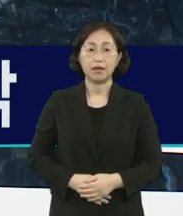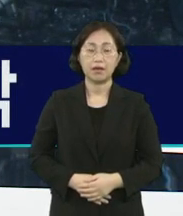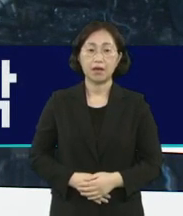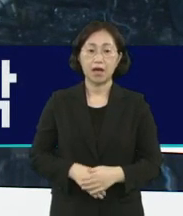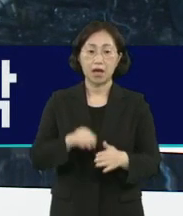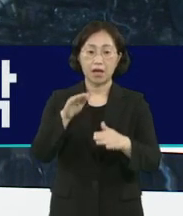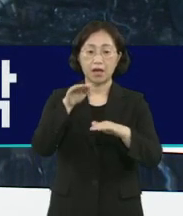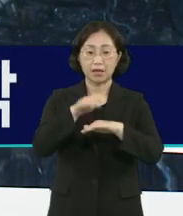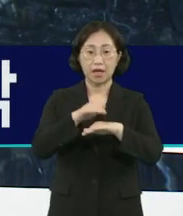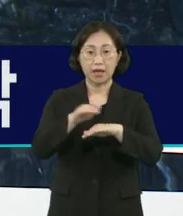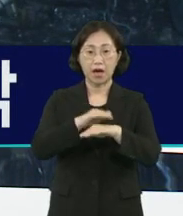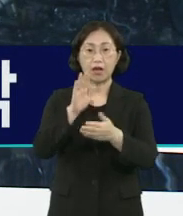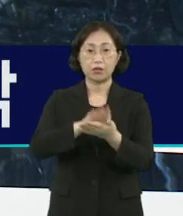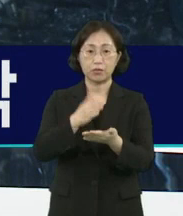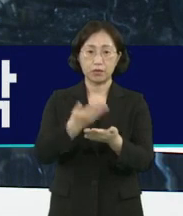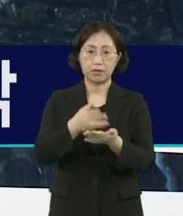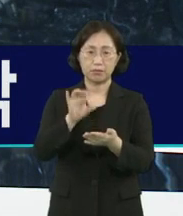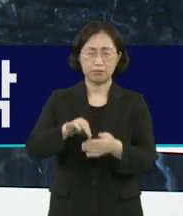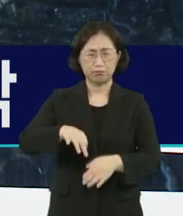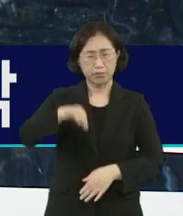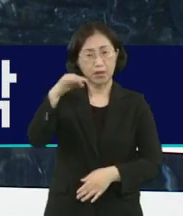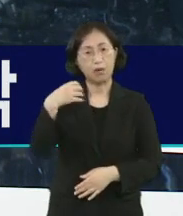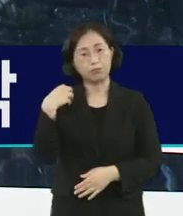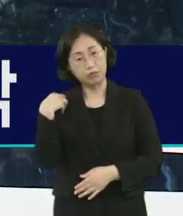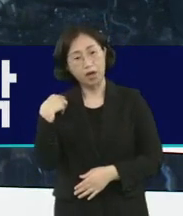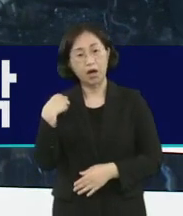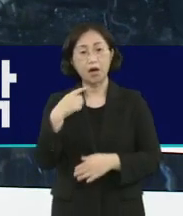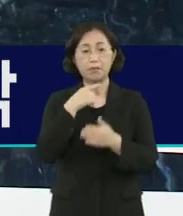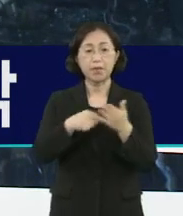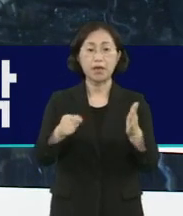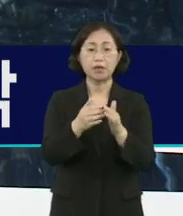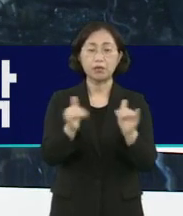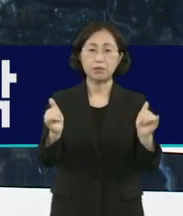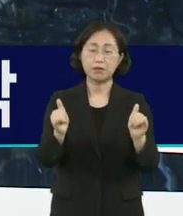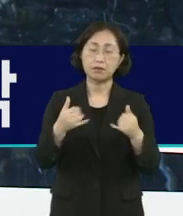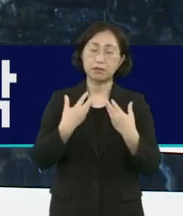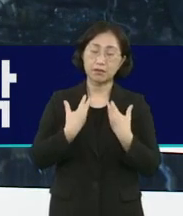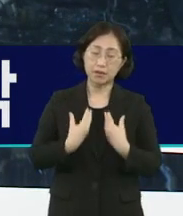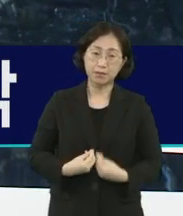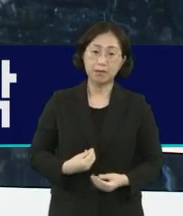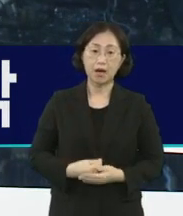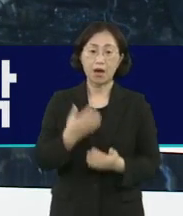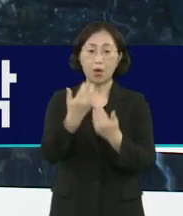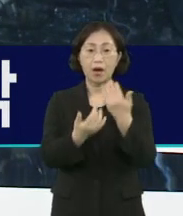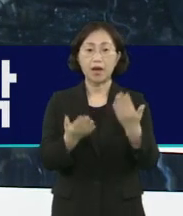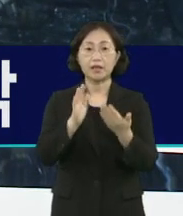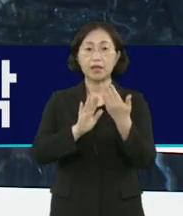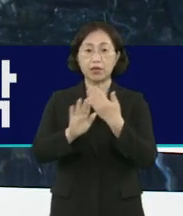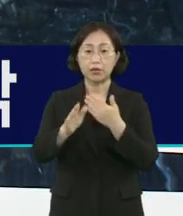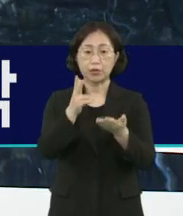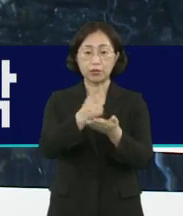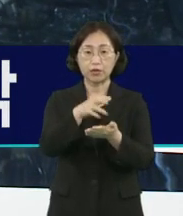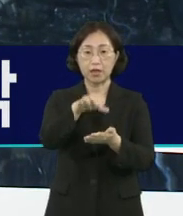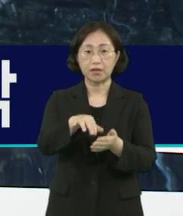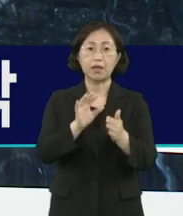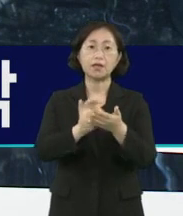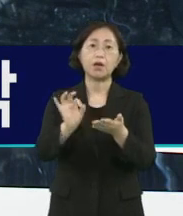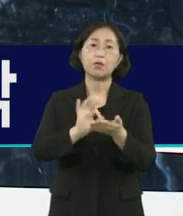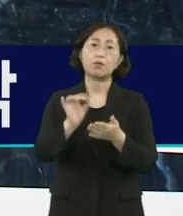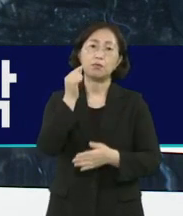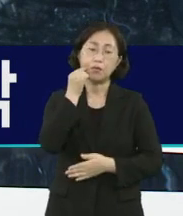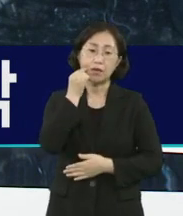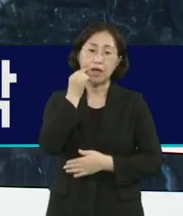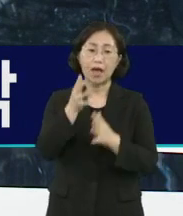막대한 차량 수리비를 떠안게 된 피해 주민들은 망연자실한 가운데 화재 이후 주차장 진입이 통제되면서